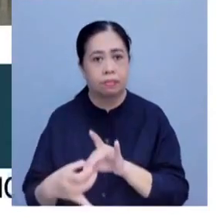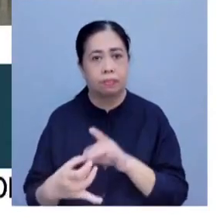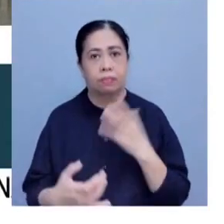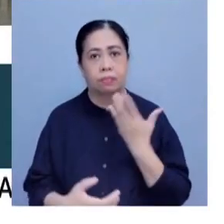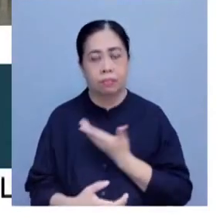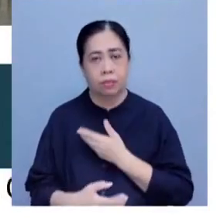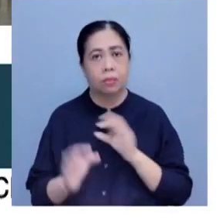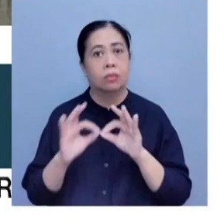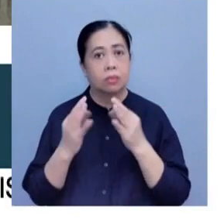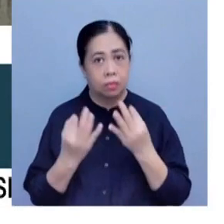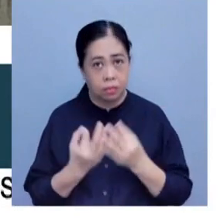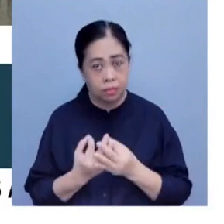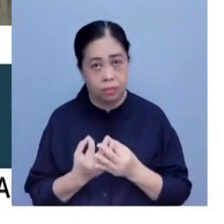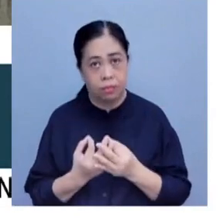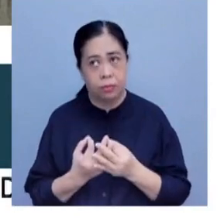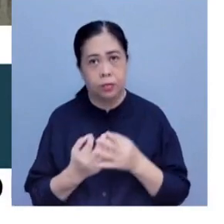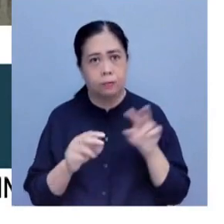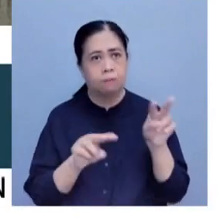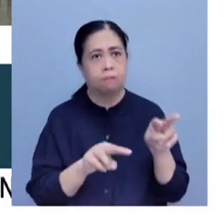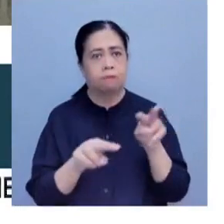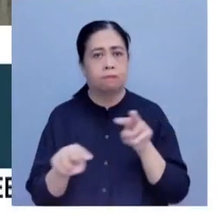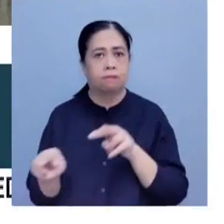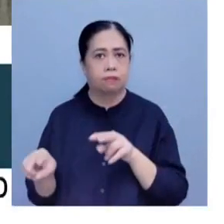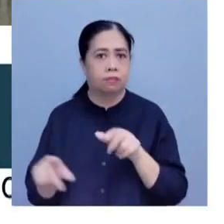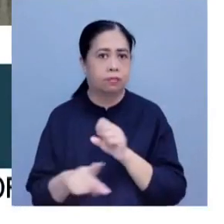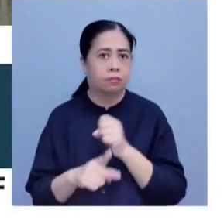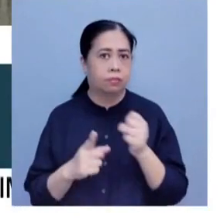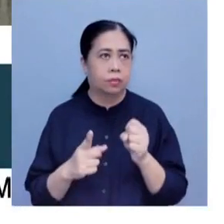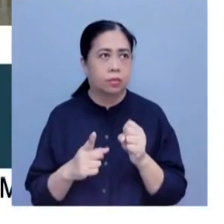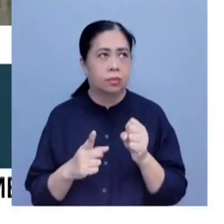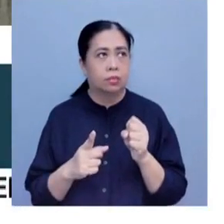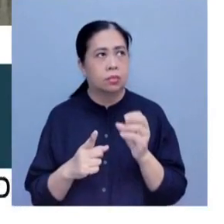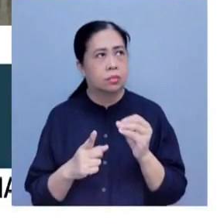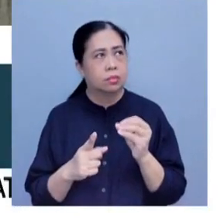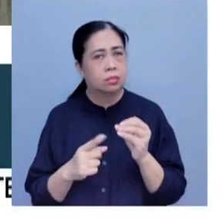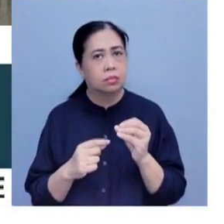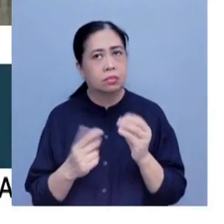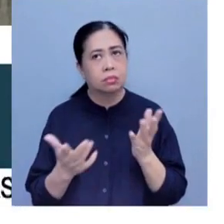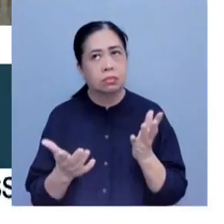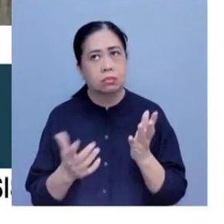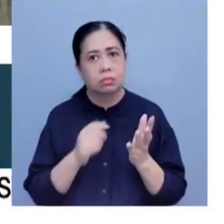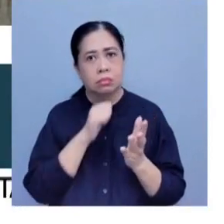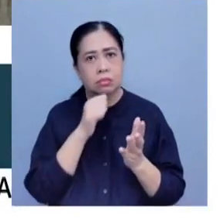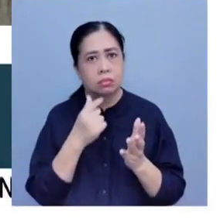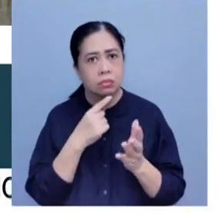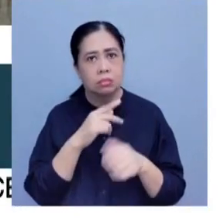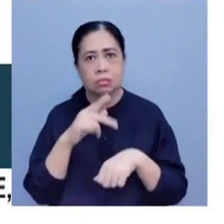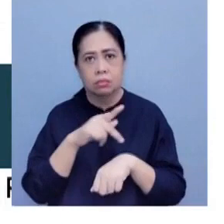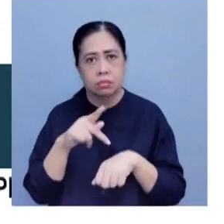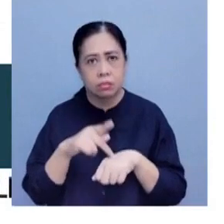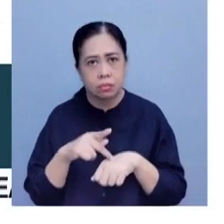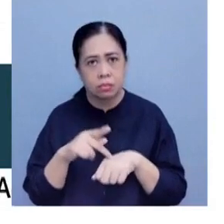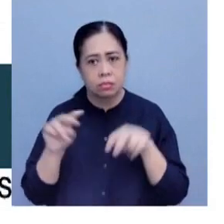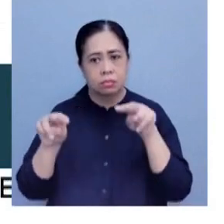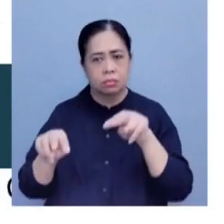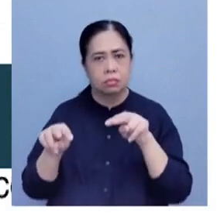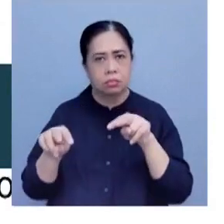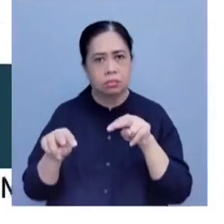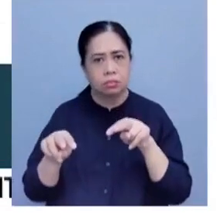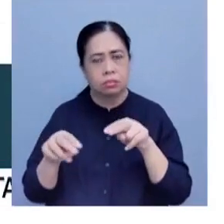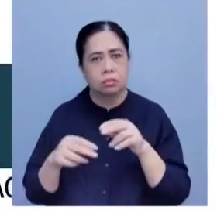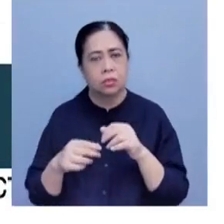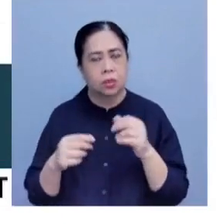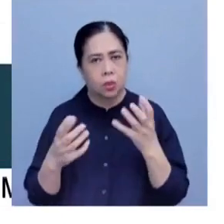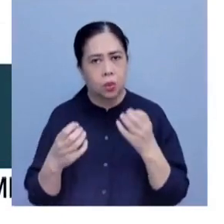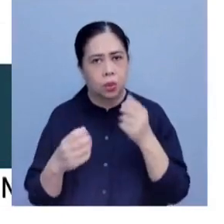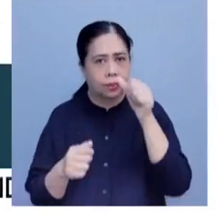pamilya sa pagmamasid dito sa sitwasyon. Kaya hindi lang po at ang bansa natin na nagmamasid dito, yun ang gusto